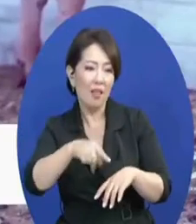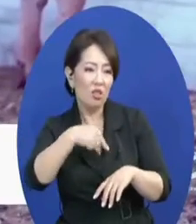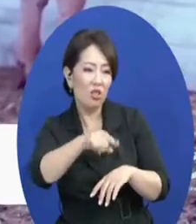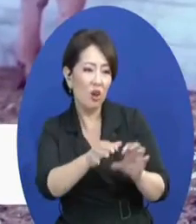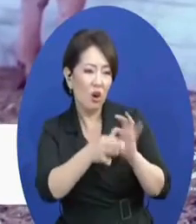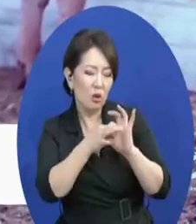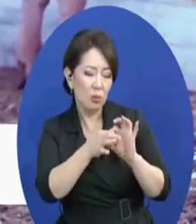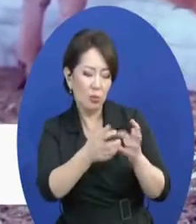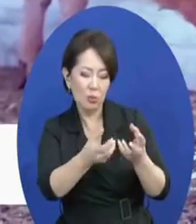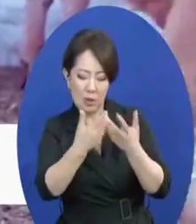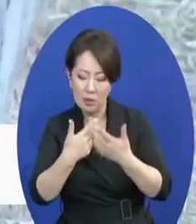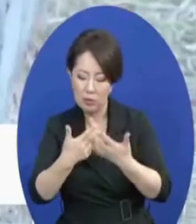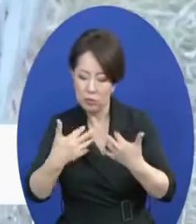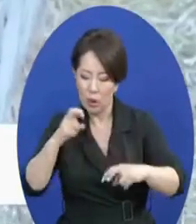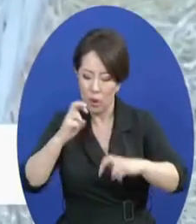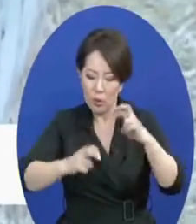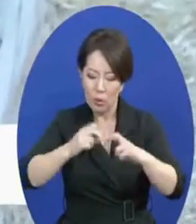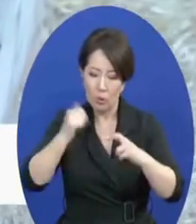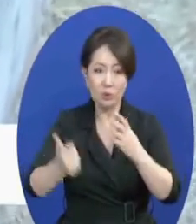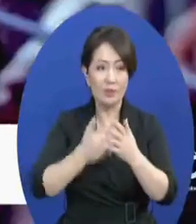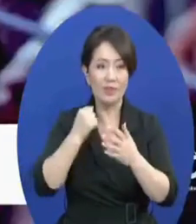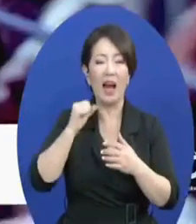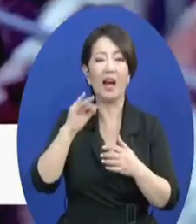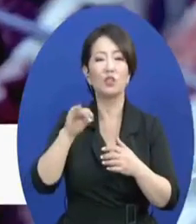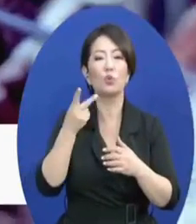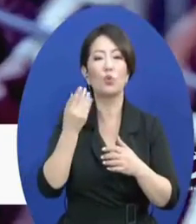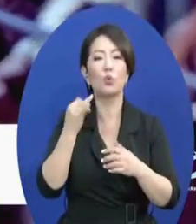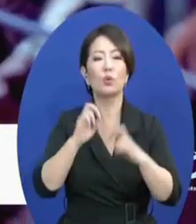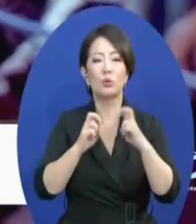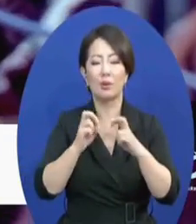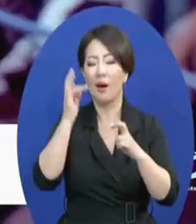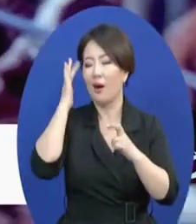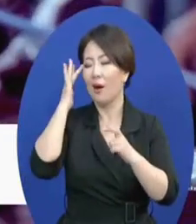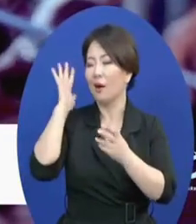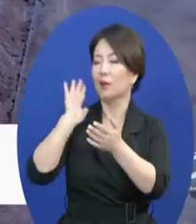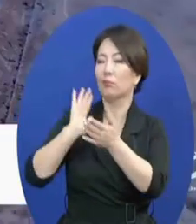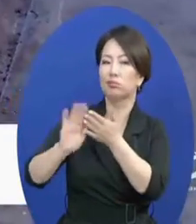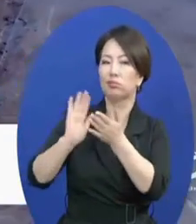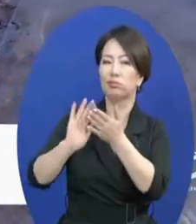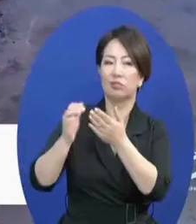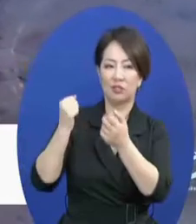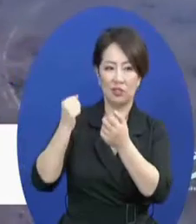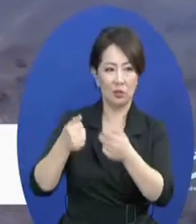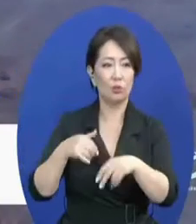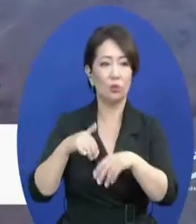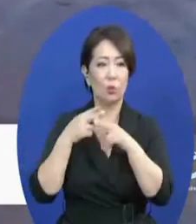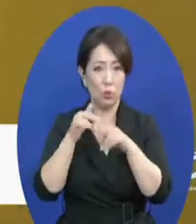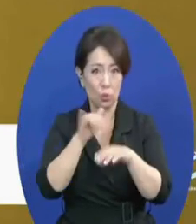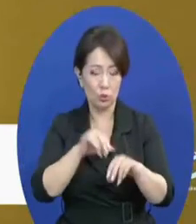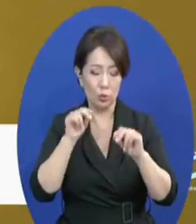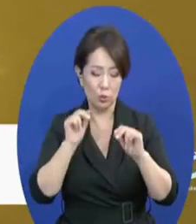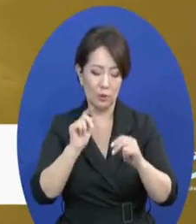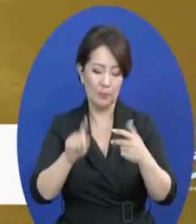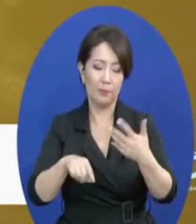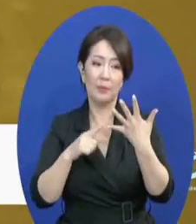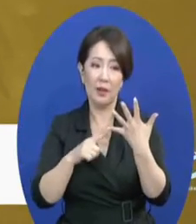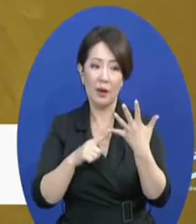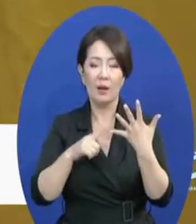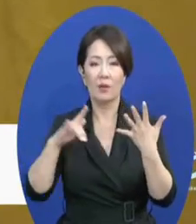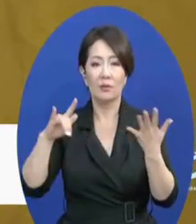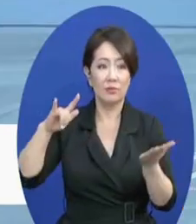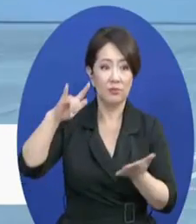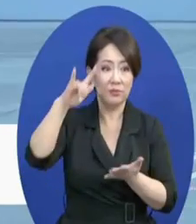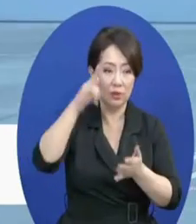түүхийдээн ээээээээээсэй мүтээгтхүүүн болгөА болу сор болталыг айжүүлдүүрдüsэнээээээг Экспортлог жоруған болох. Тау, Абдзам, Тумүрдзам,